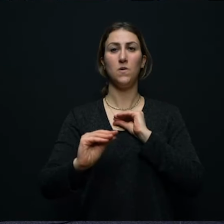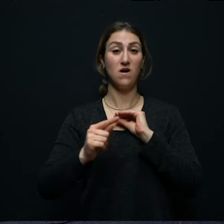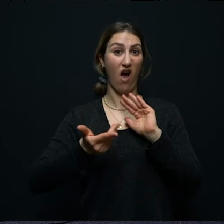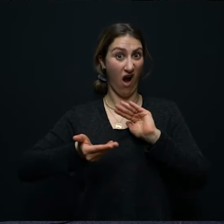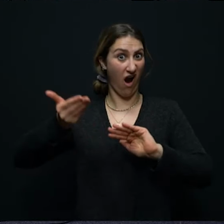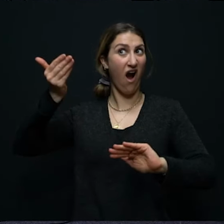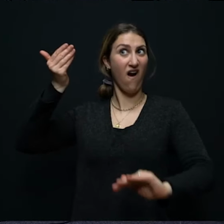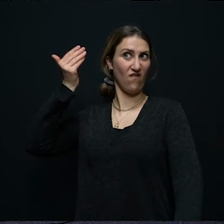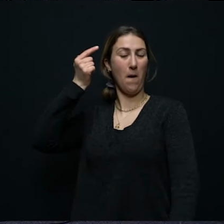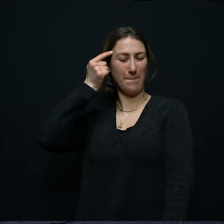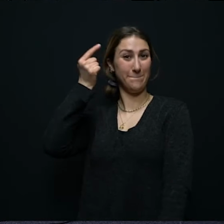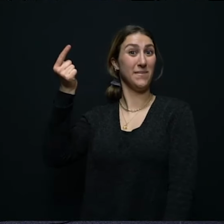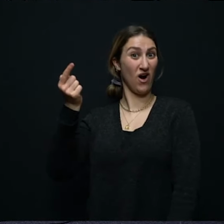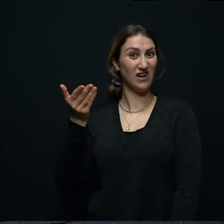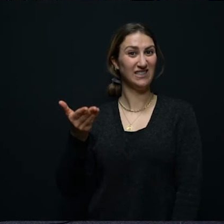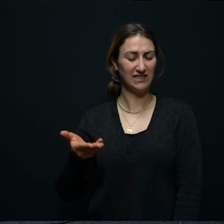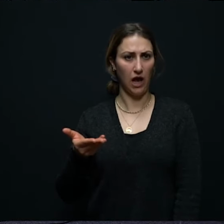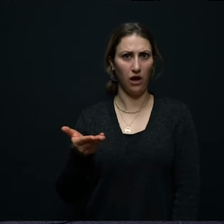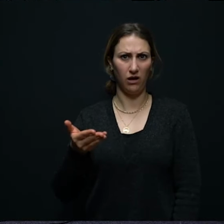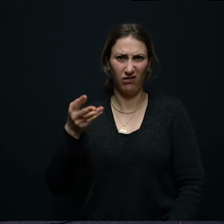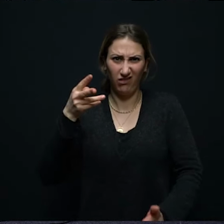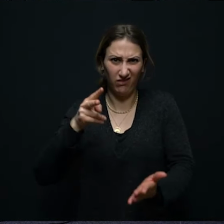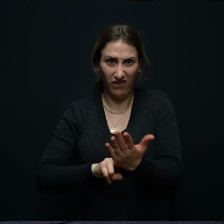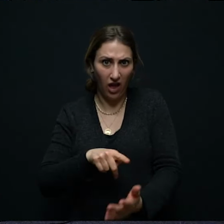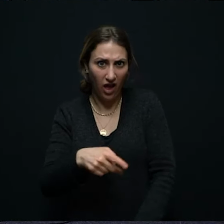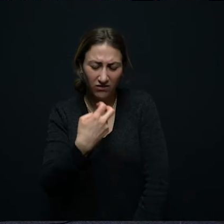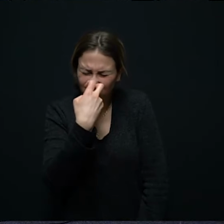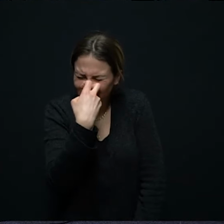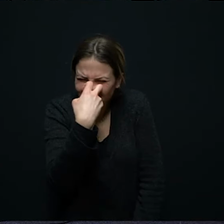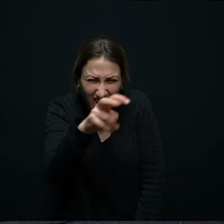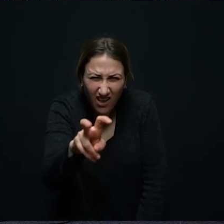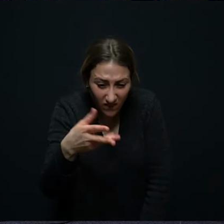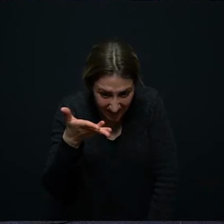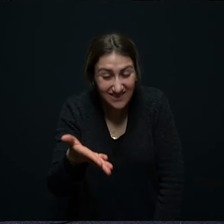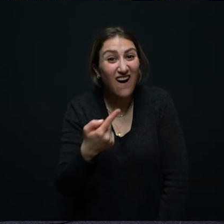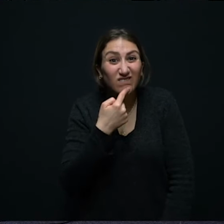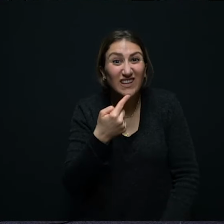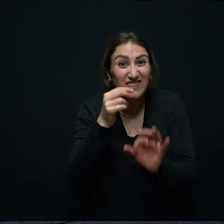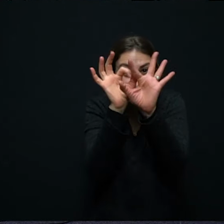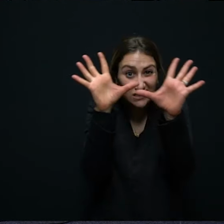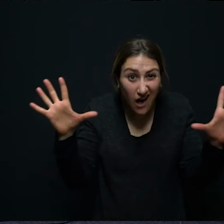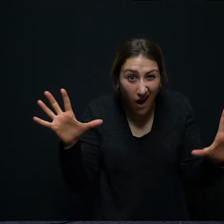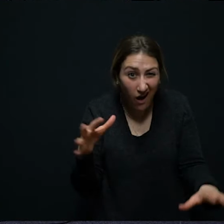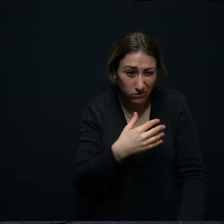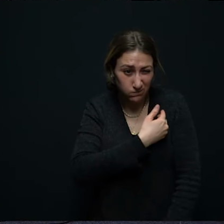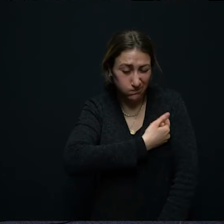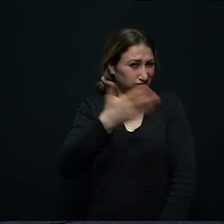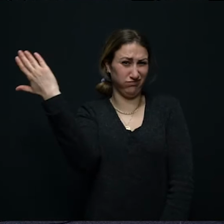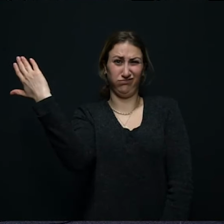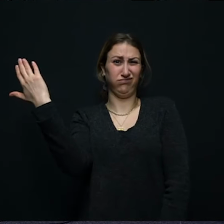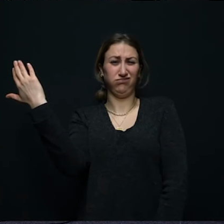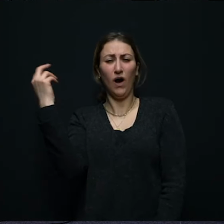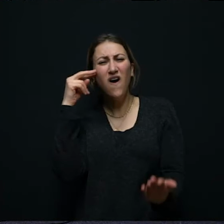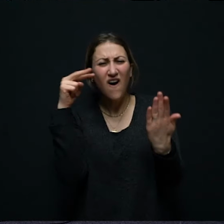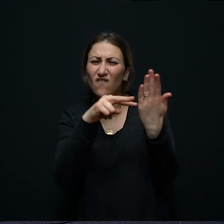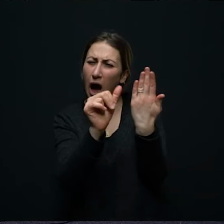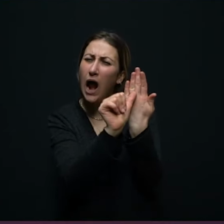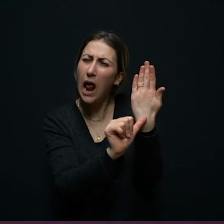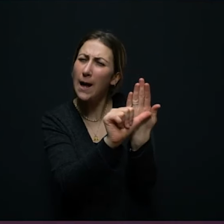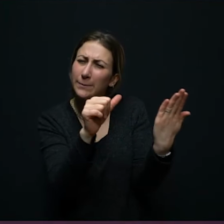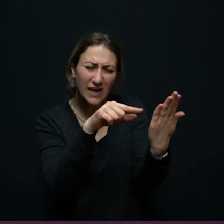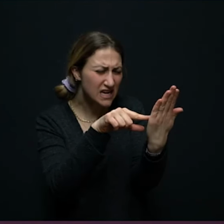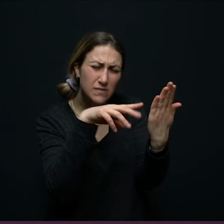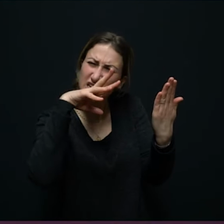pas trop de rien à voir dit il ça n'a rien à voir non bien sûr que non dit il dans la bible la sainteté